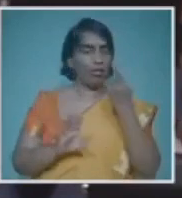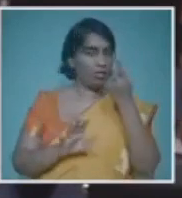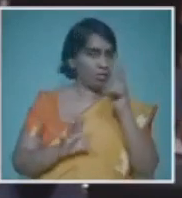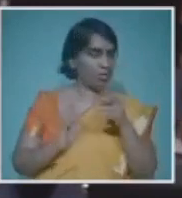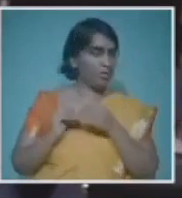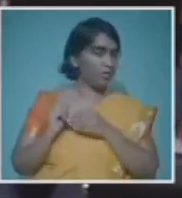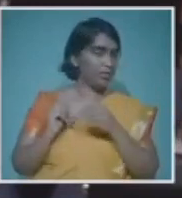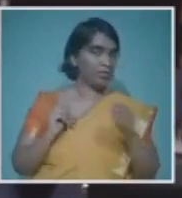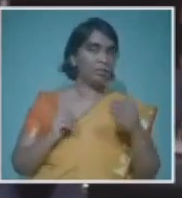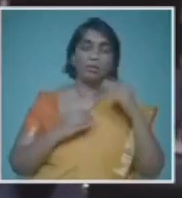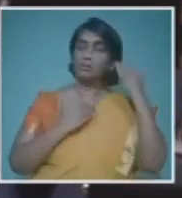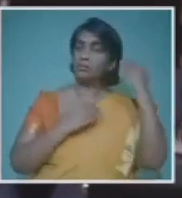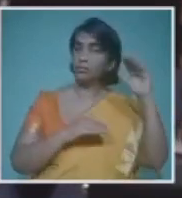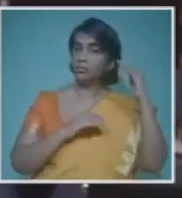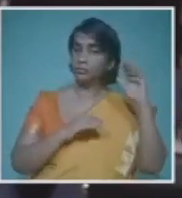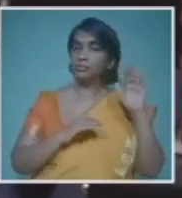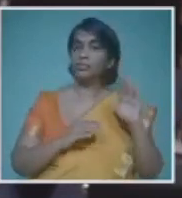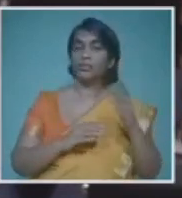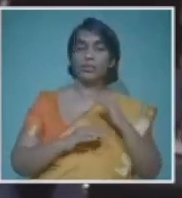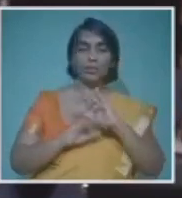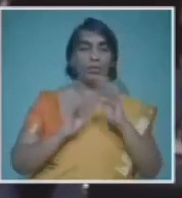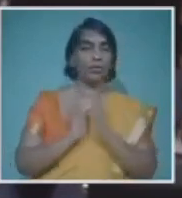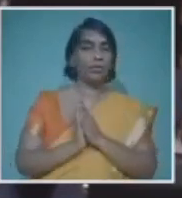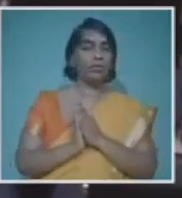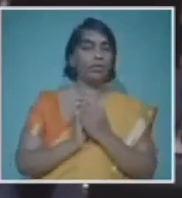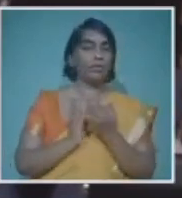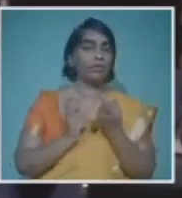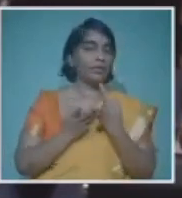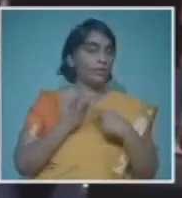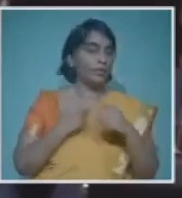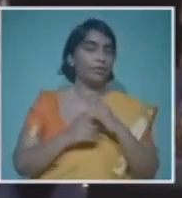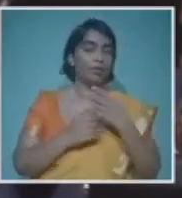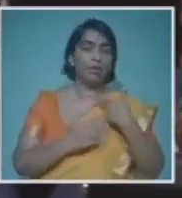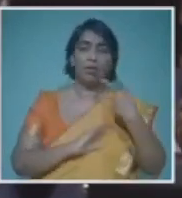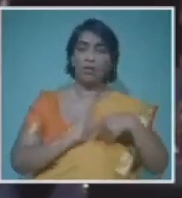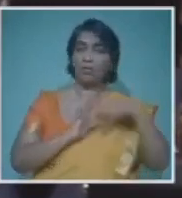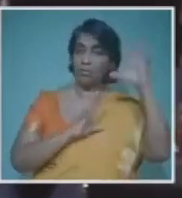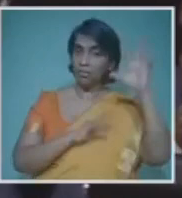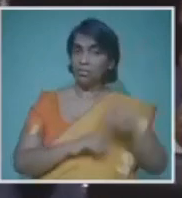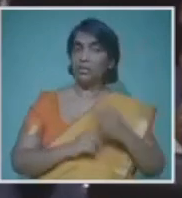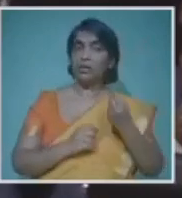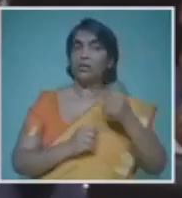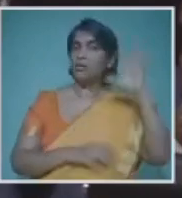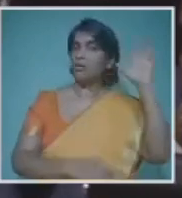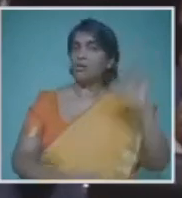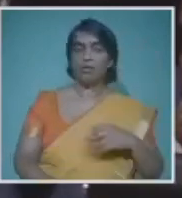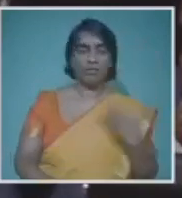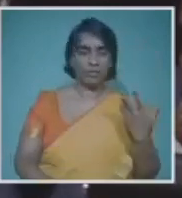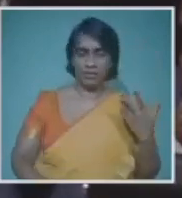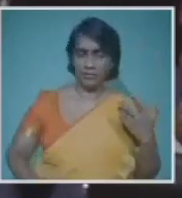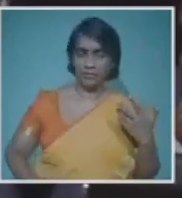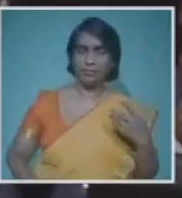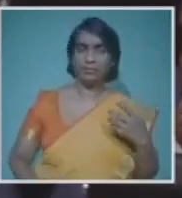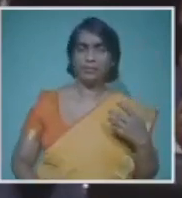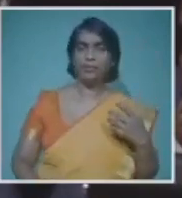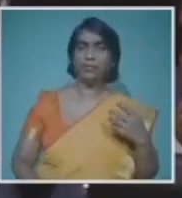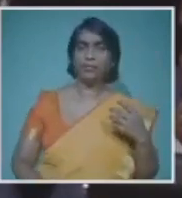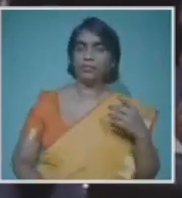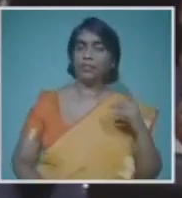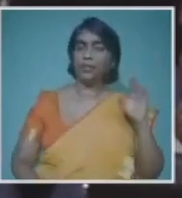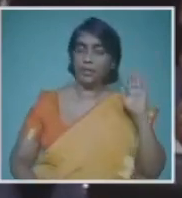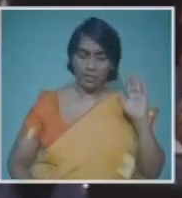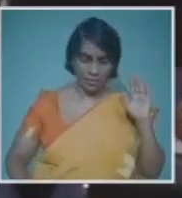දී අපනයන කරපු භාණ්ඩ සම්බන්ධව ලංකාවට එන්න ඕන. මුදල් ගෙනල්ලා නැහැ විශාල ප්‍රමාණයක්. එතකොට